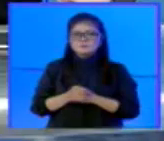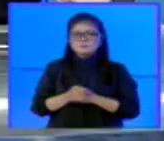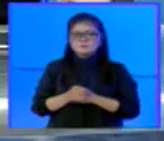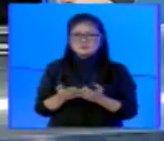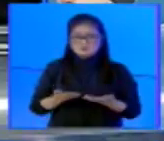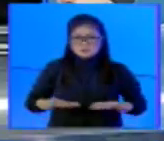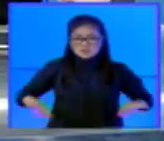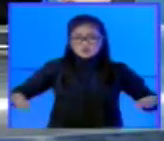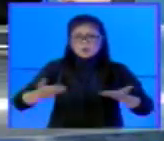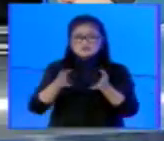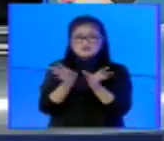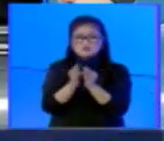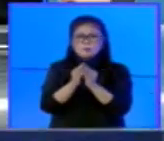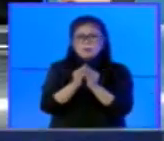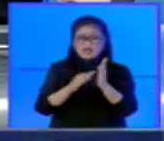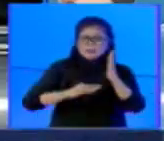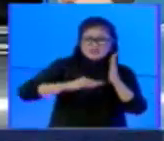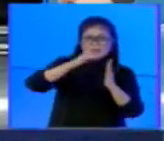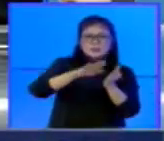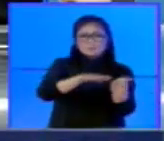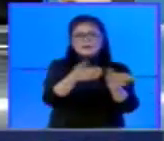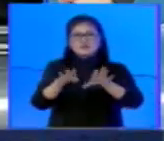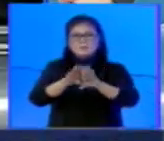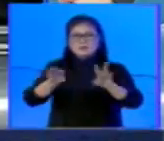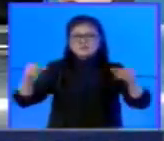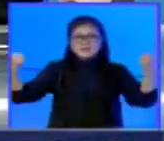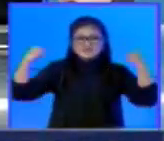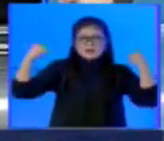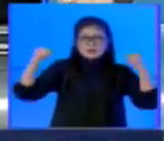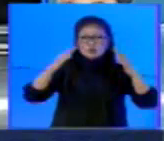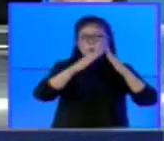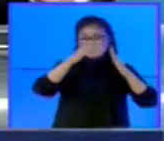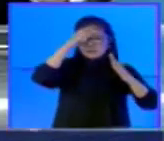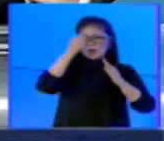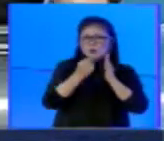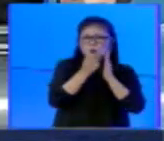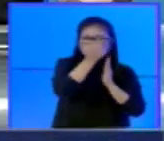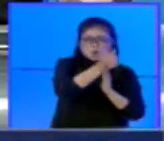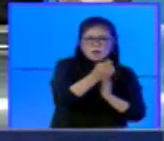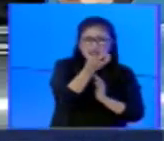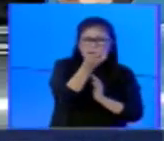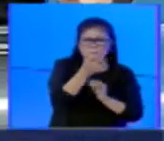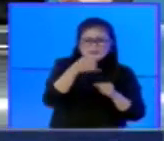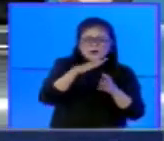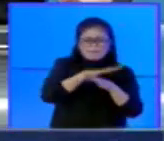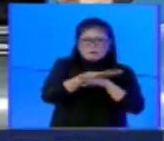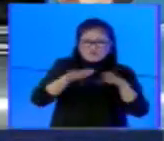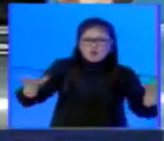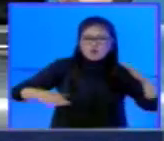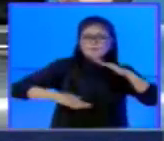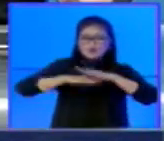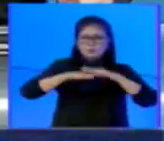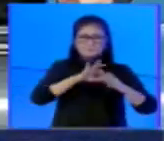Di tengah tingginya angka kematian tenaga medis dan kapasitas rumah sakit rujukan yang hampir terisi penuh, Presiden Joko Widodo